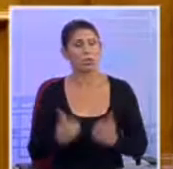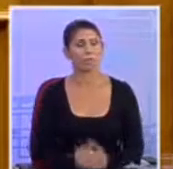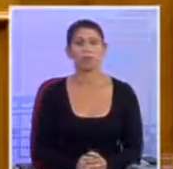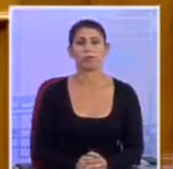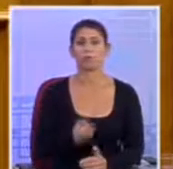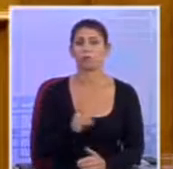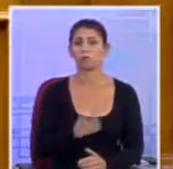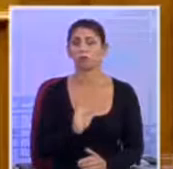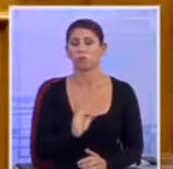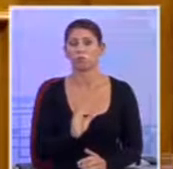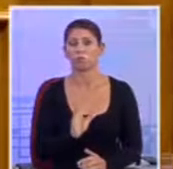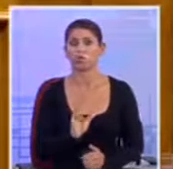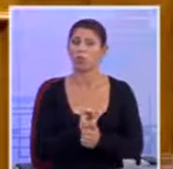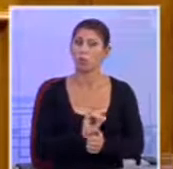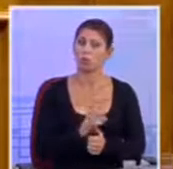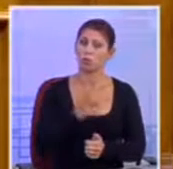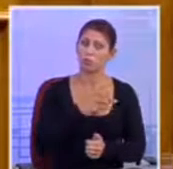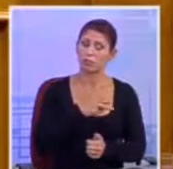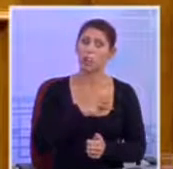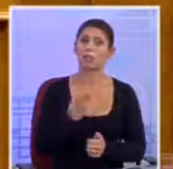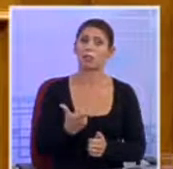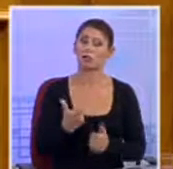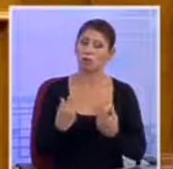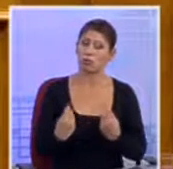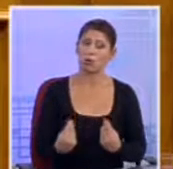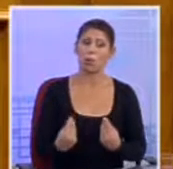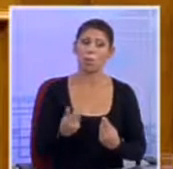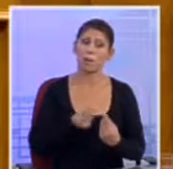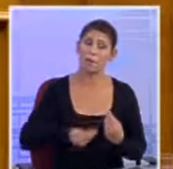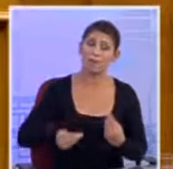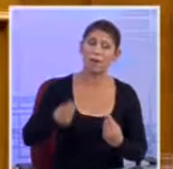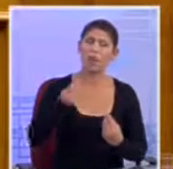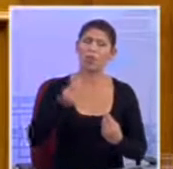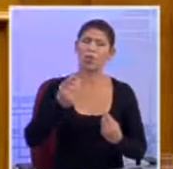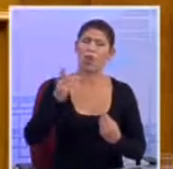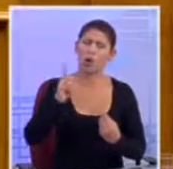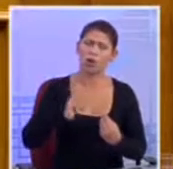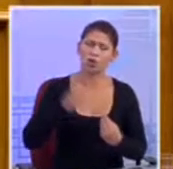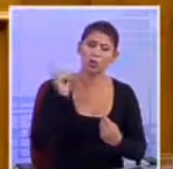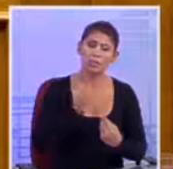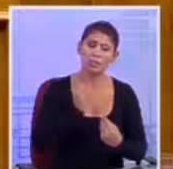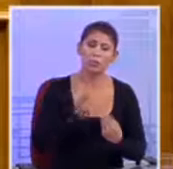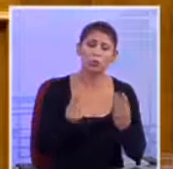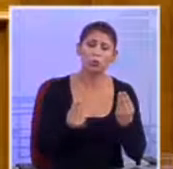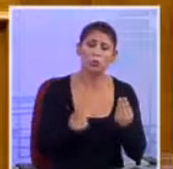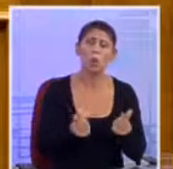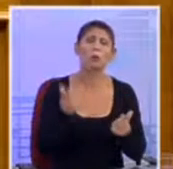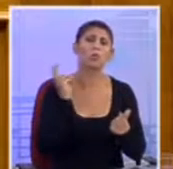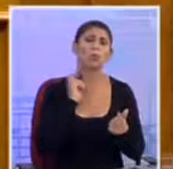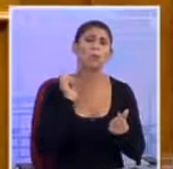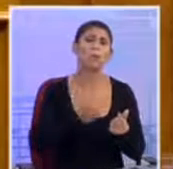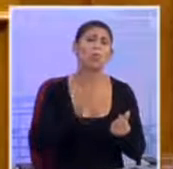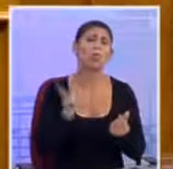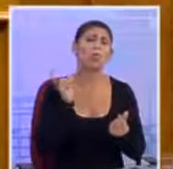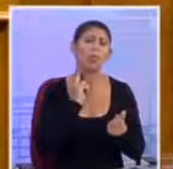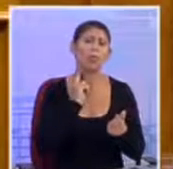είναι σοφρονιστικά κατάλληλο το να εξαντλούμε με υπερβολή όλο το τιμωρητικό οπλοστάσιο του ποινικού κώδικα